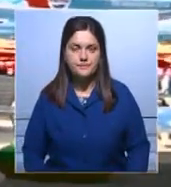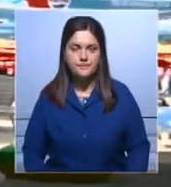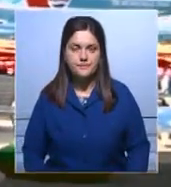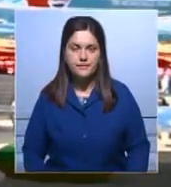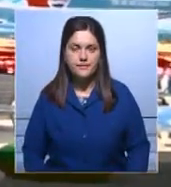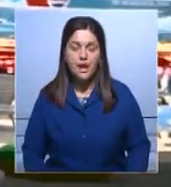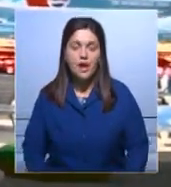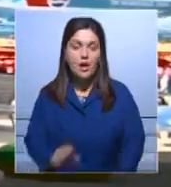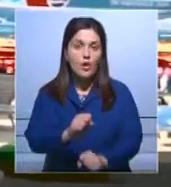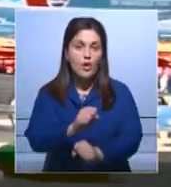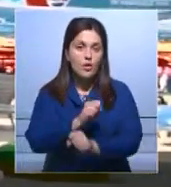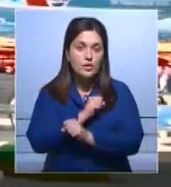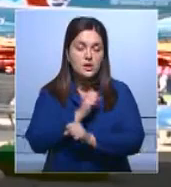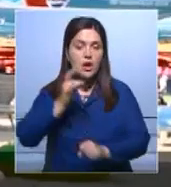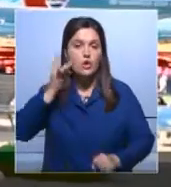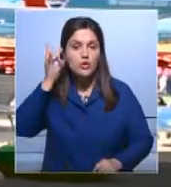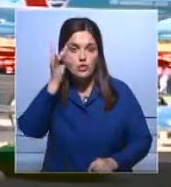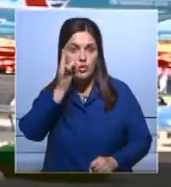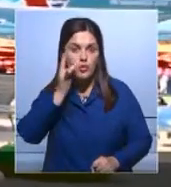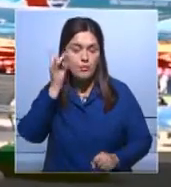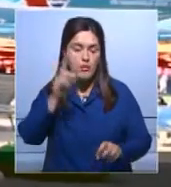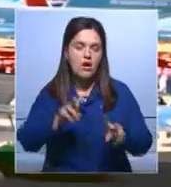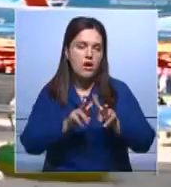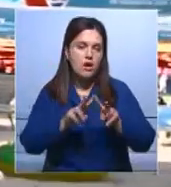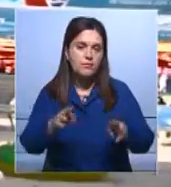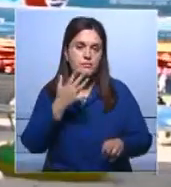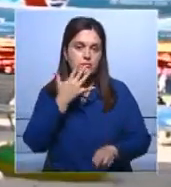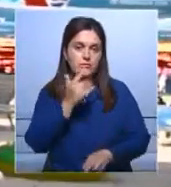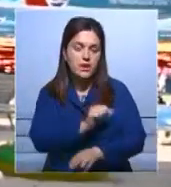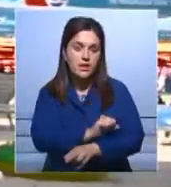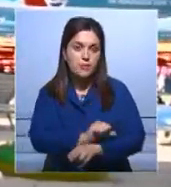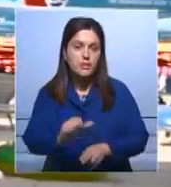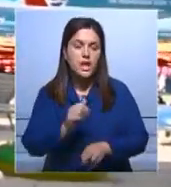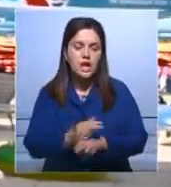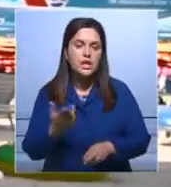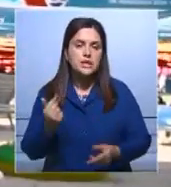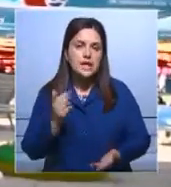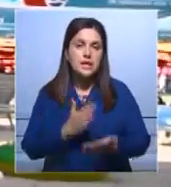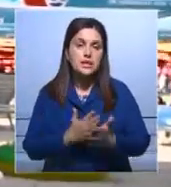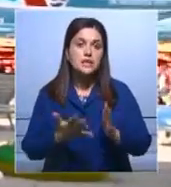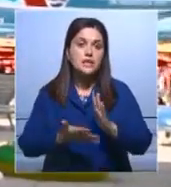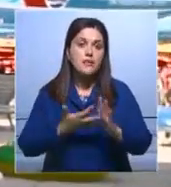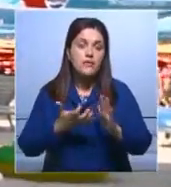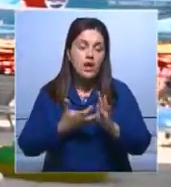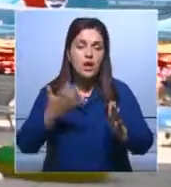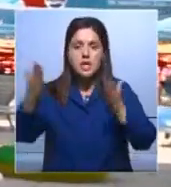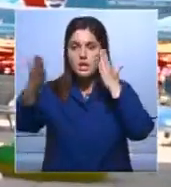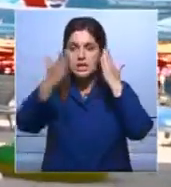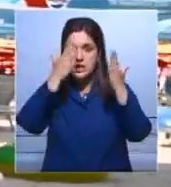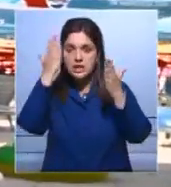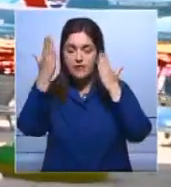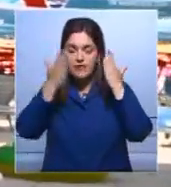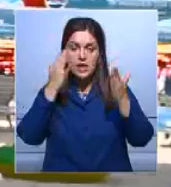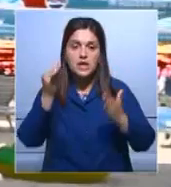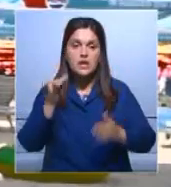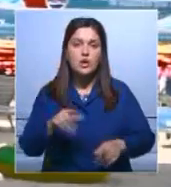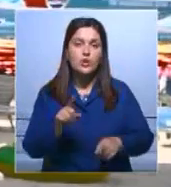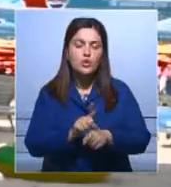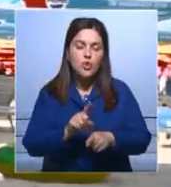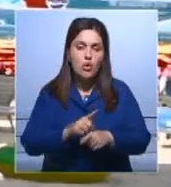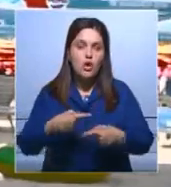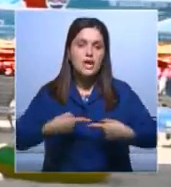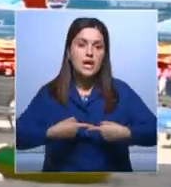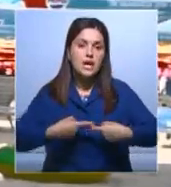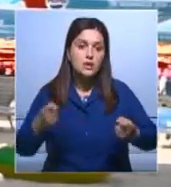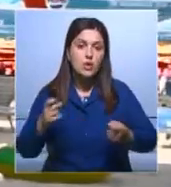Отдых в Румынии уже почти ничем не уступает другим странам. Конечно, есть над чем поработать, начиная с развлечений и заканчивая сервисом в